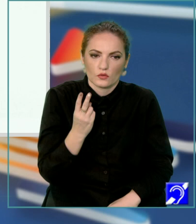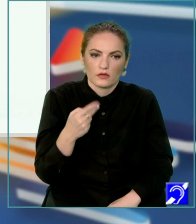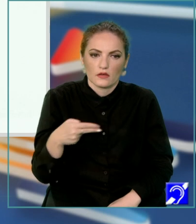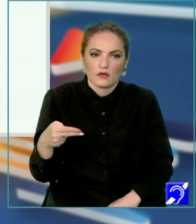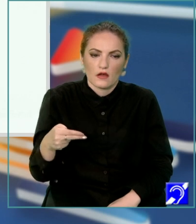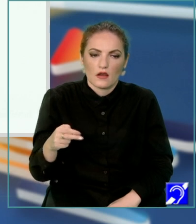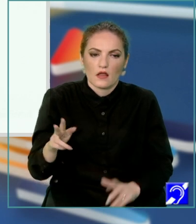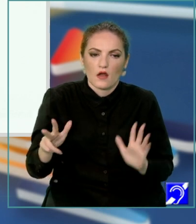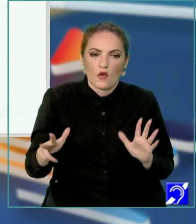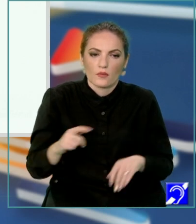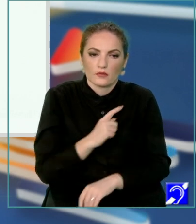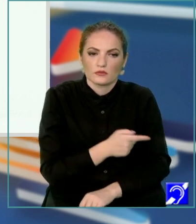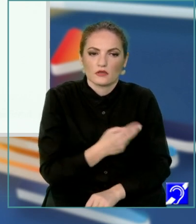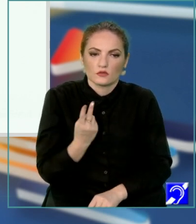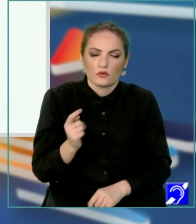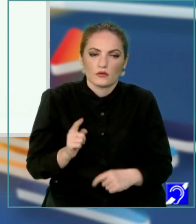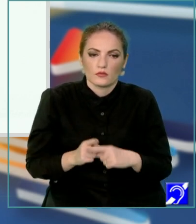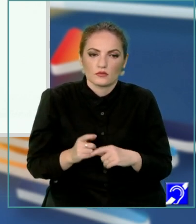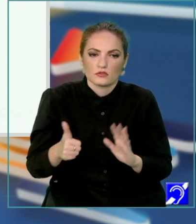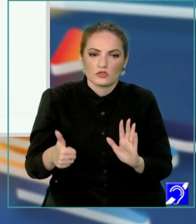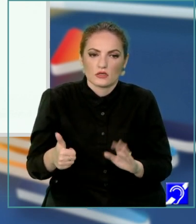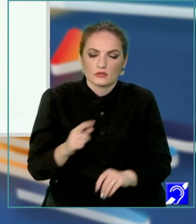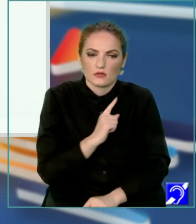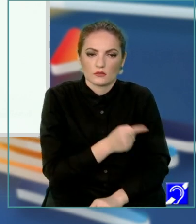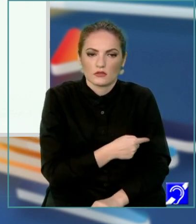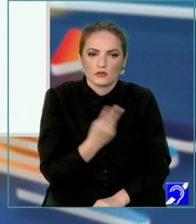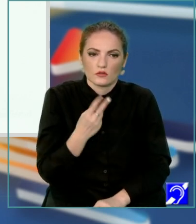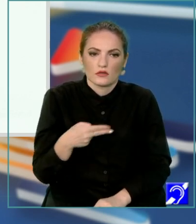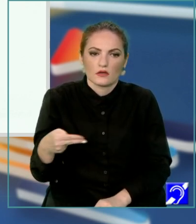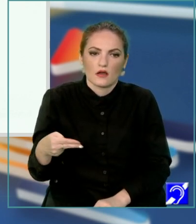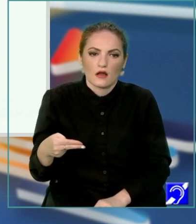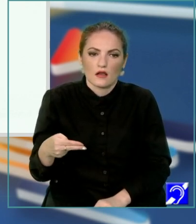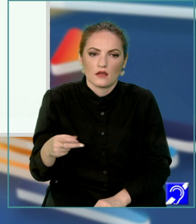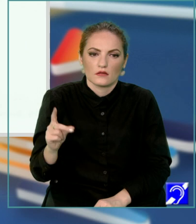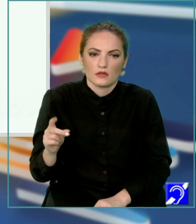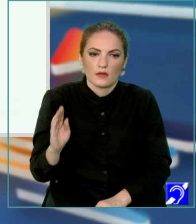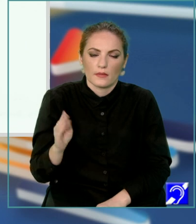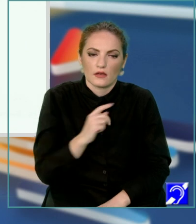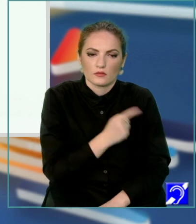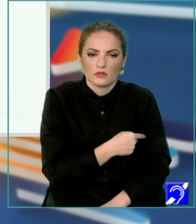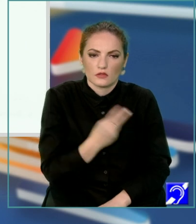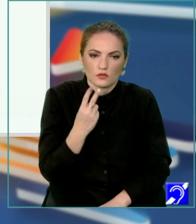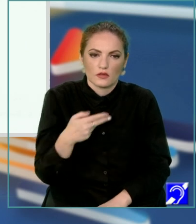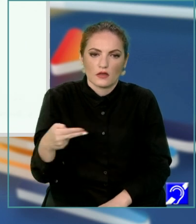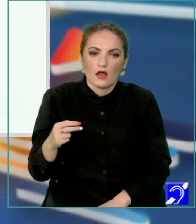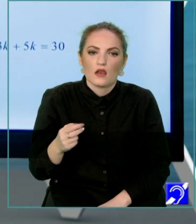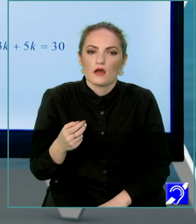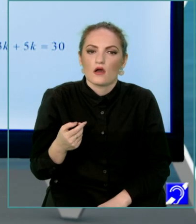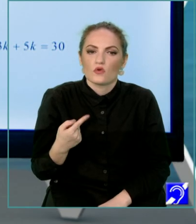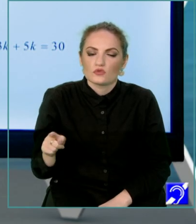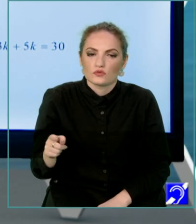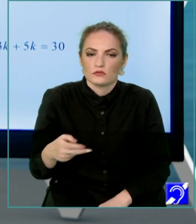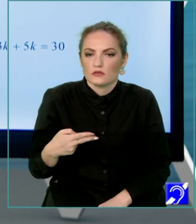plus 36 care fac 100 Așadar bebe radical din 100 a decurs de 10 cm